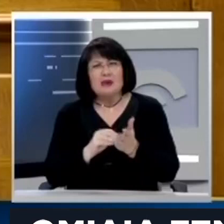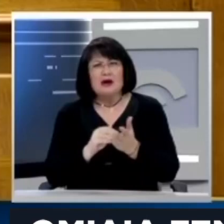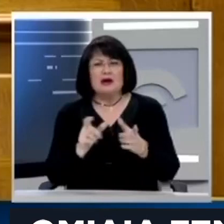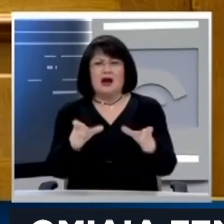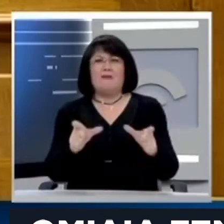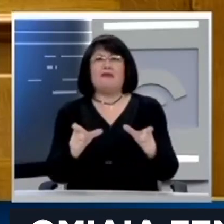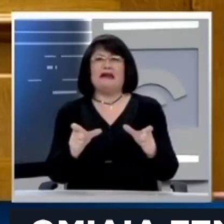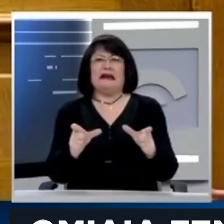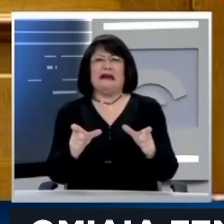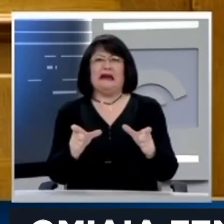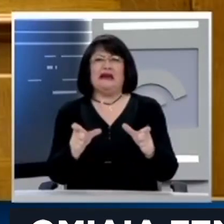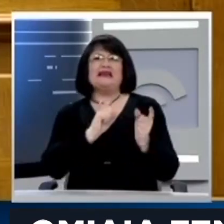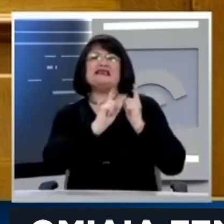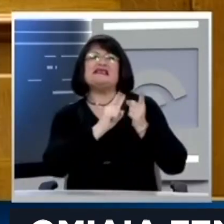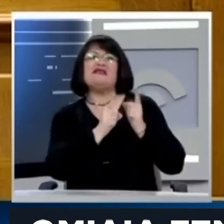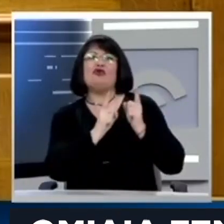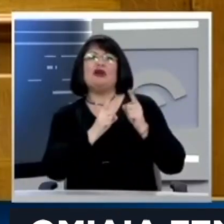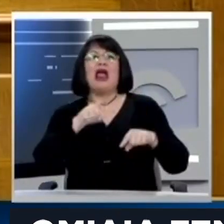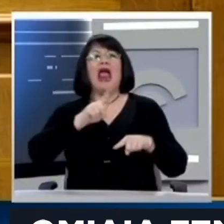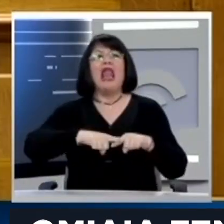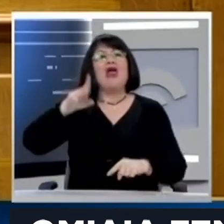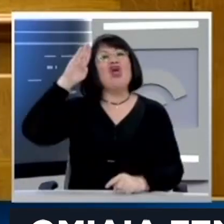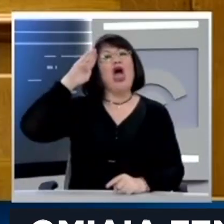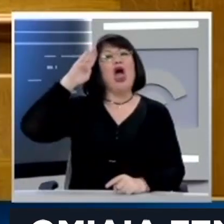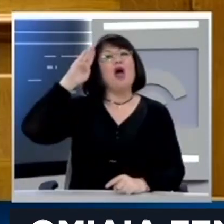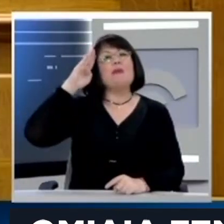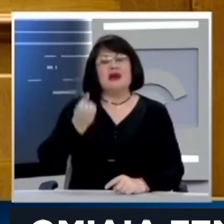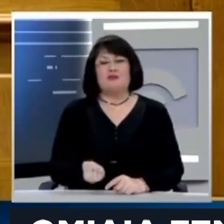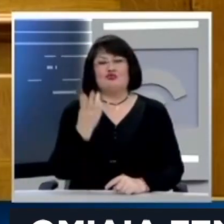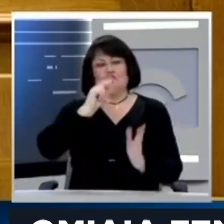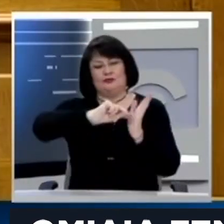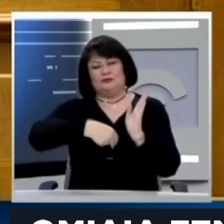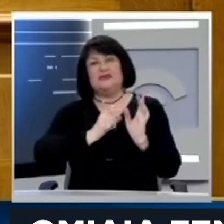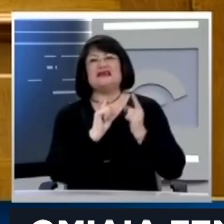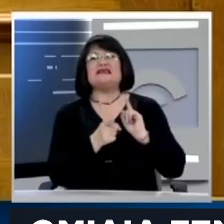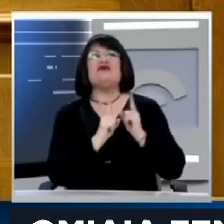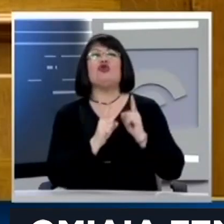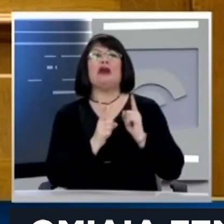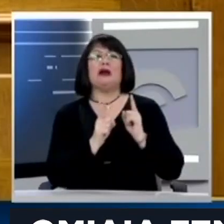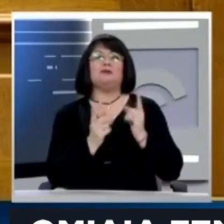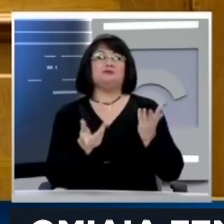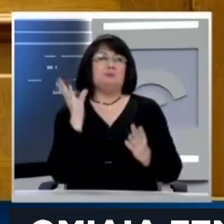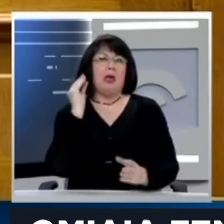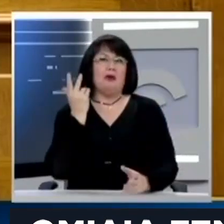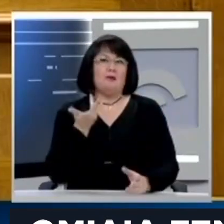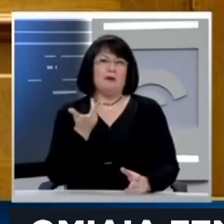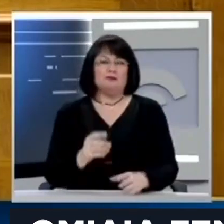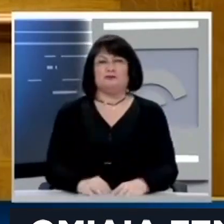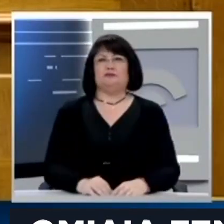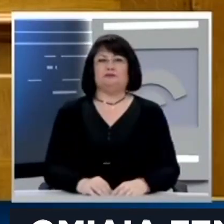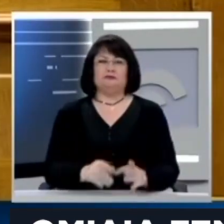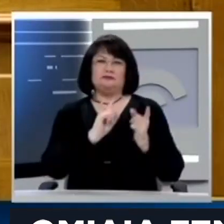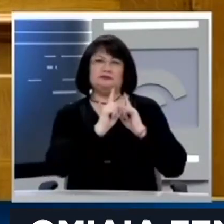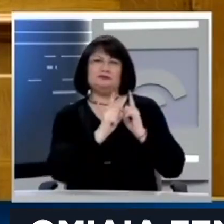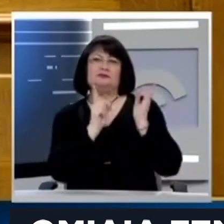αμυντική συμφωνία Ελλάδας και Ηνωμένων Πολιτειών. Μια τέτοια συμφωνία, κυρίες και κύριοι συνάδελφοι, θα